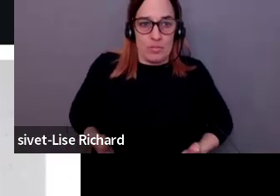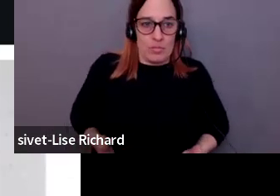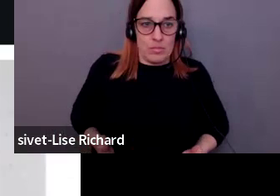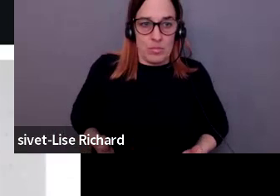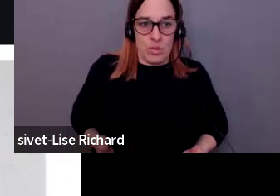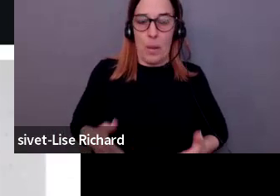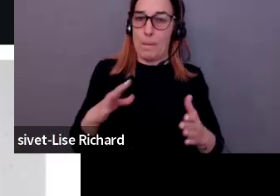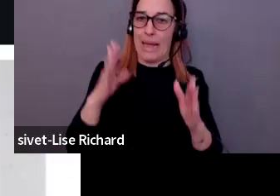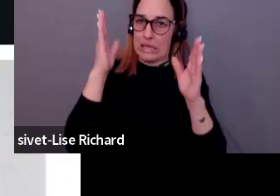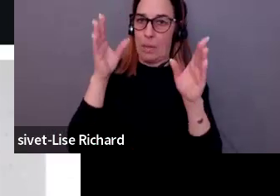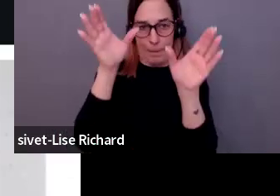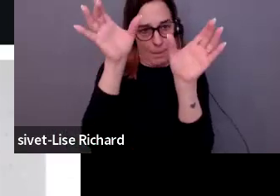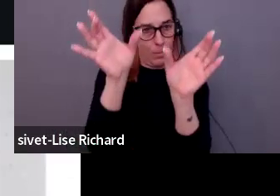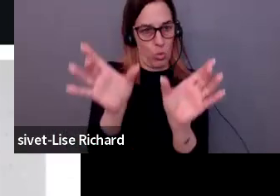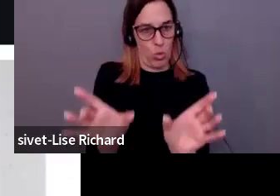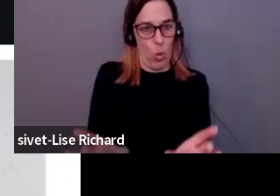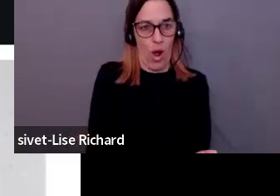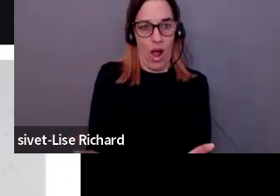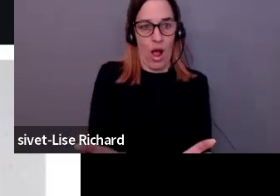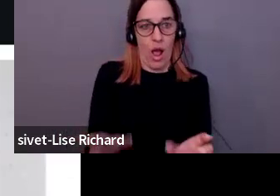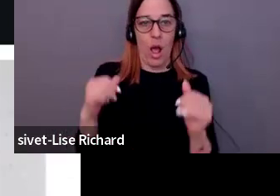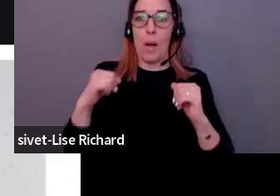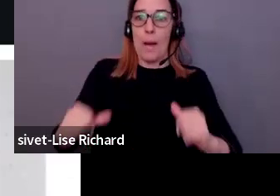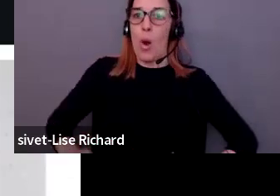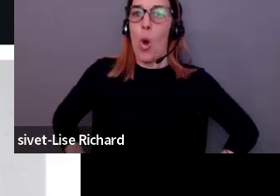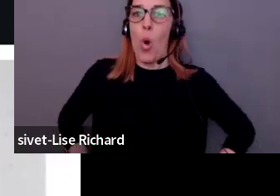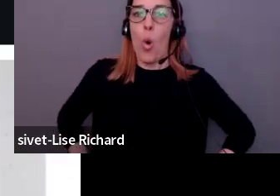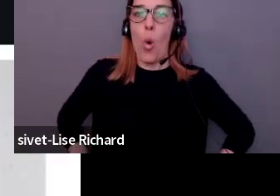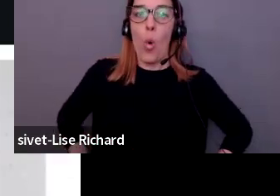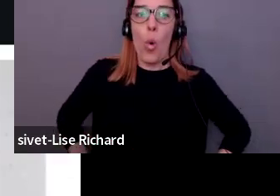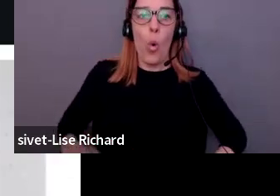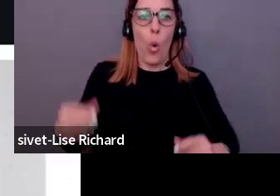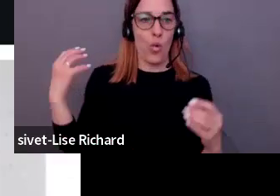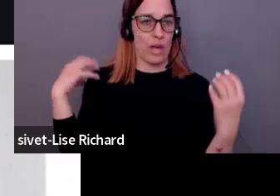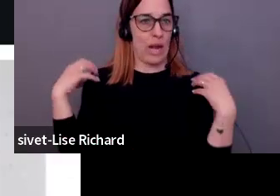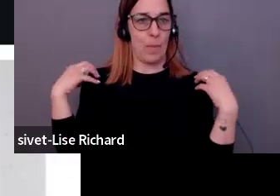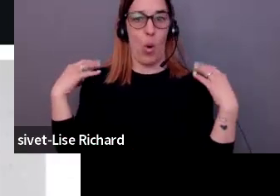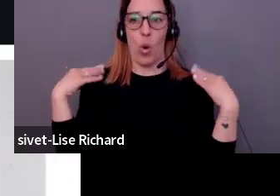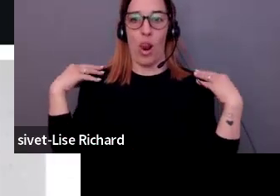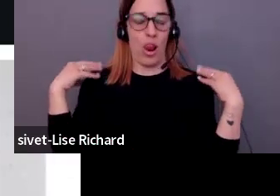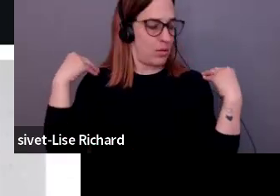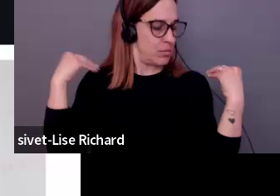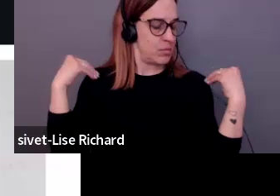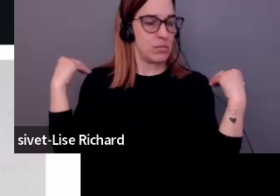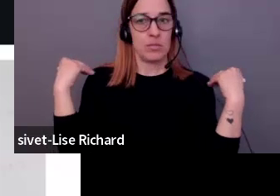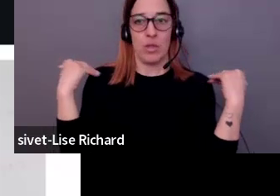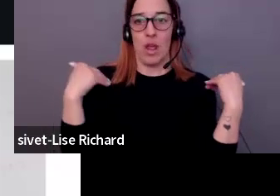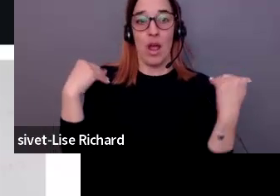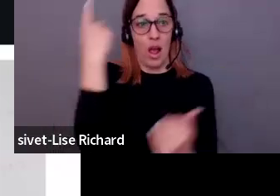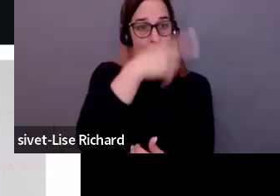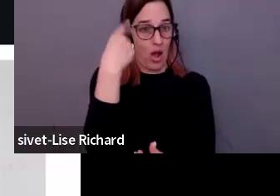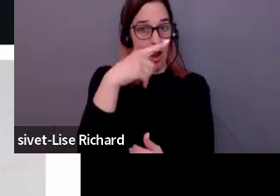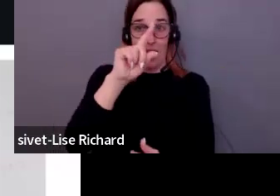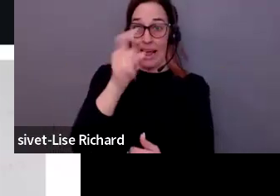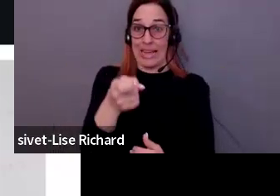coupe droite. Et le haut, on est venu mettre des détails aux épaules, ce qui crée un X. On